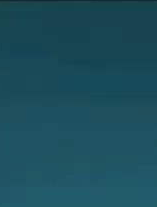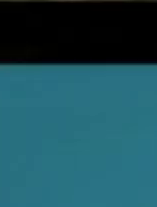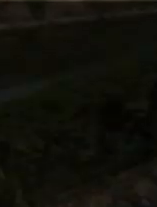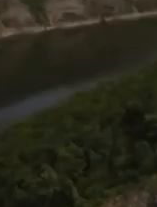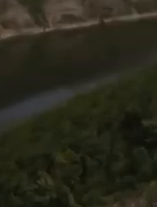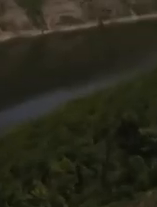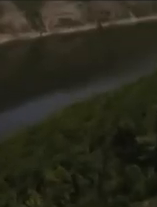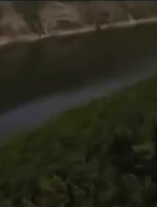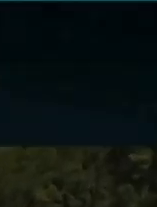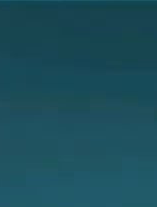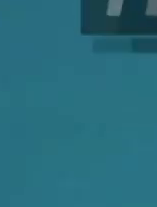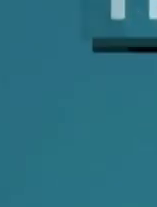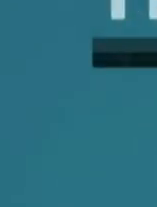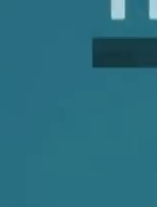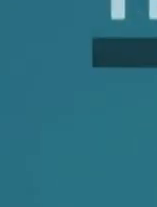Музика